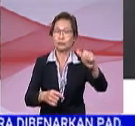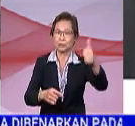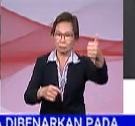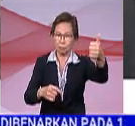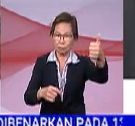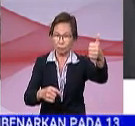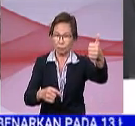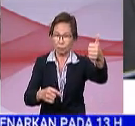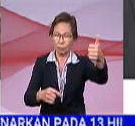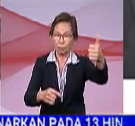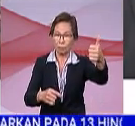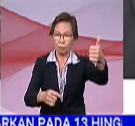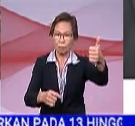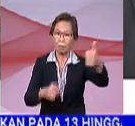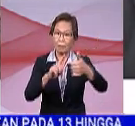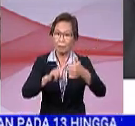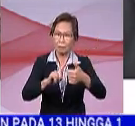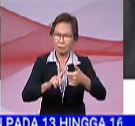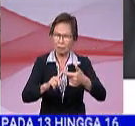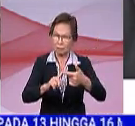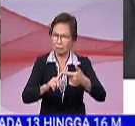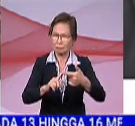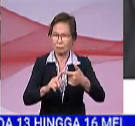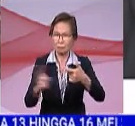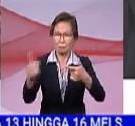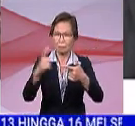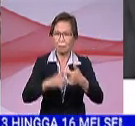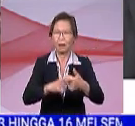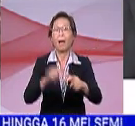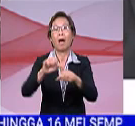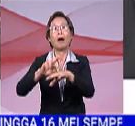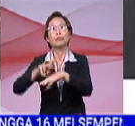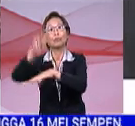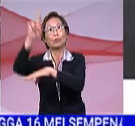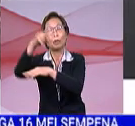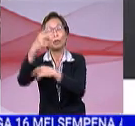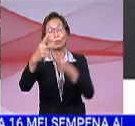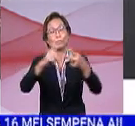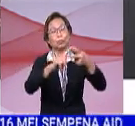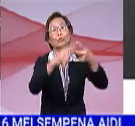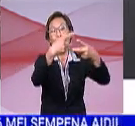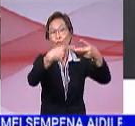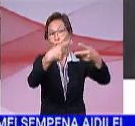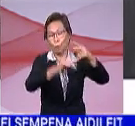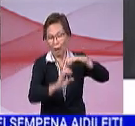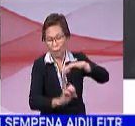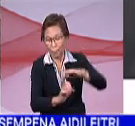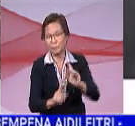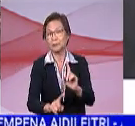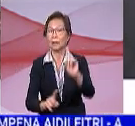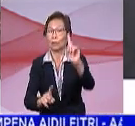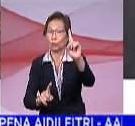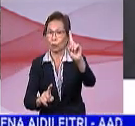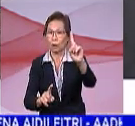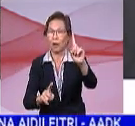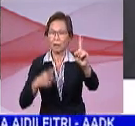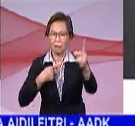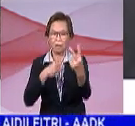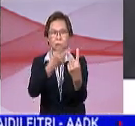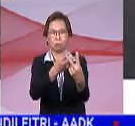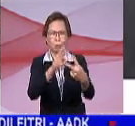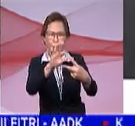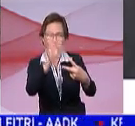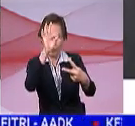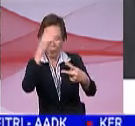and folklore. Satu. Yang kedua ialah dari segi gastronomi. Dia ada dua elemen. Jadi salah satunya akan kita pilih